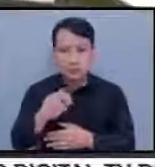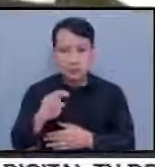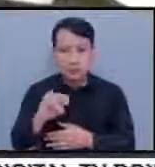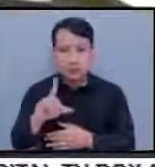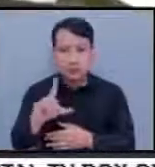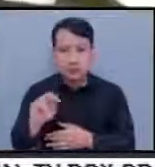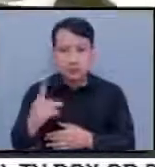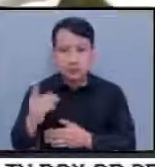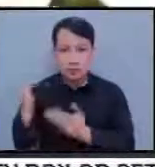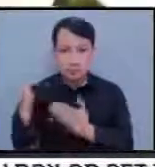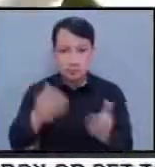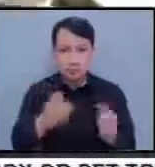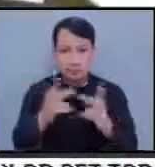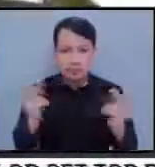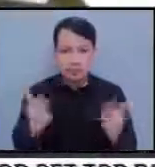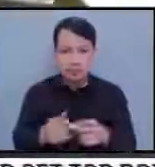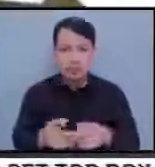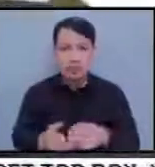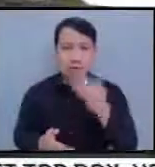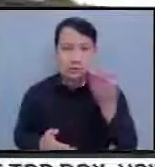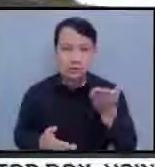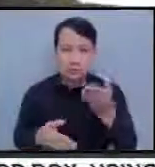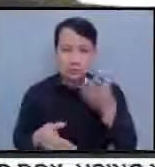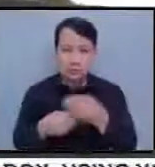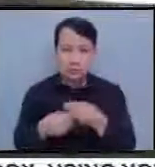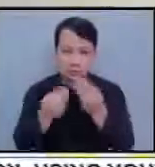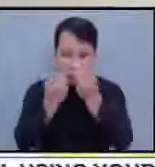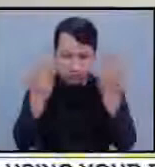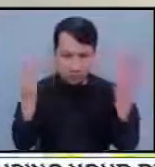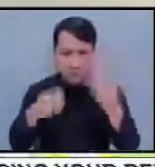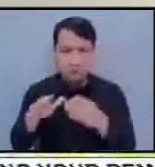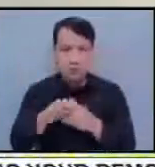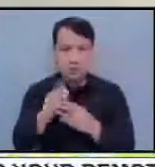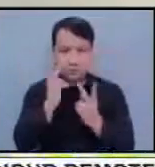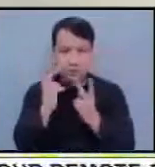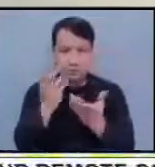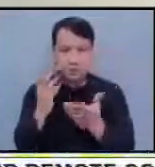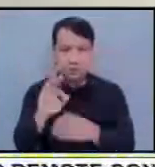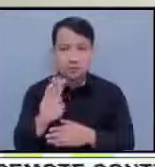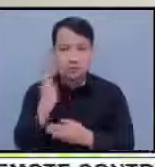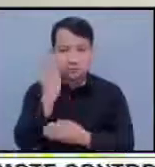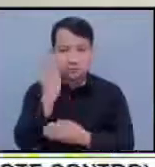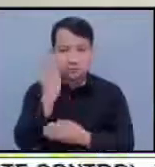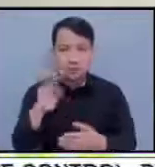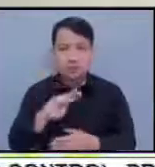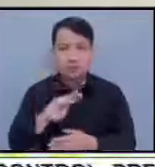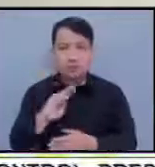mga apektadong lugar. Para sa karagdagang impormasyon, bisitahin po ang Facebook page ng Maynilad.